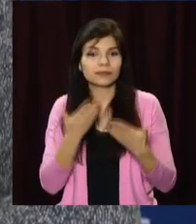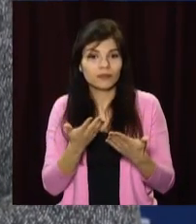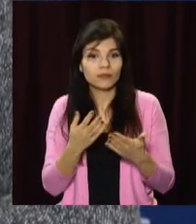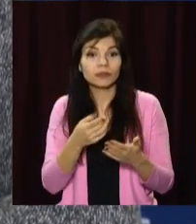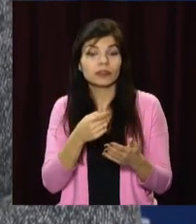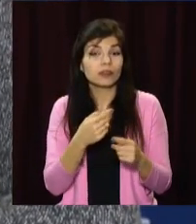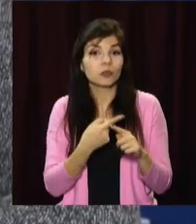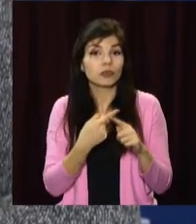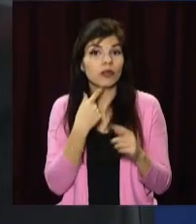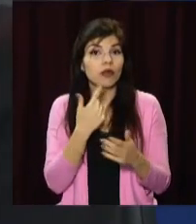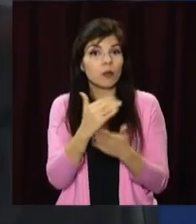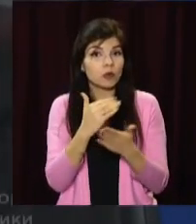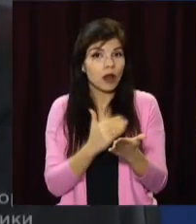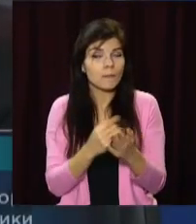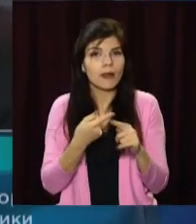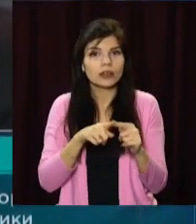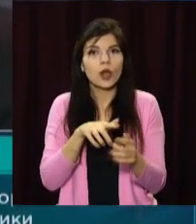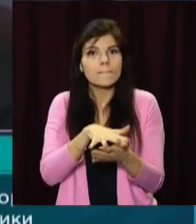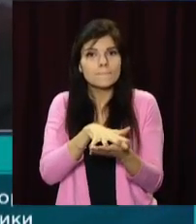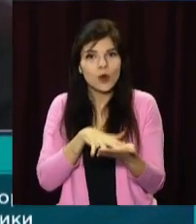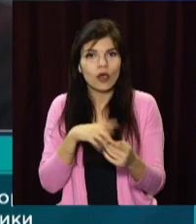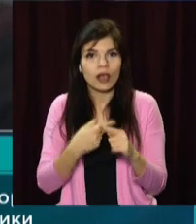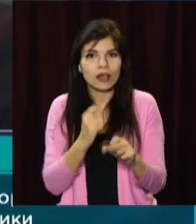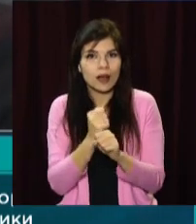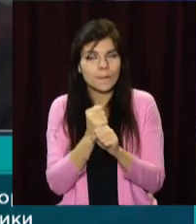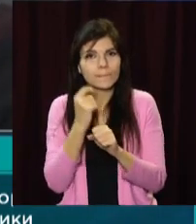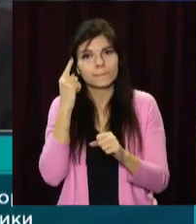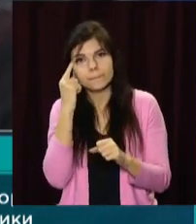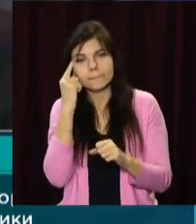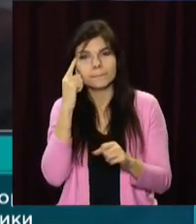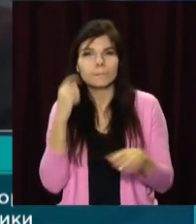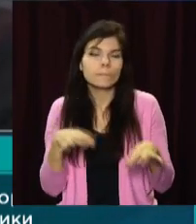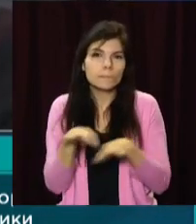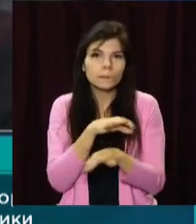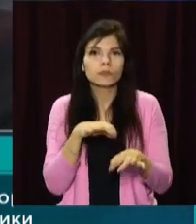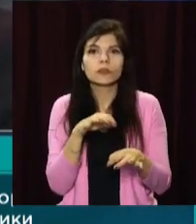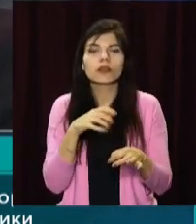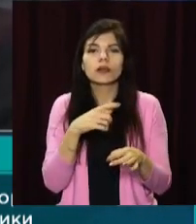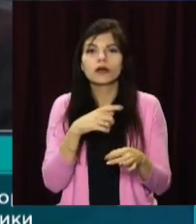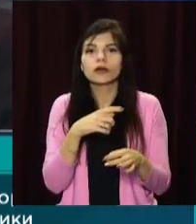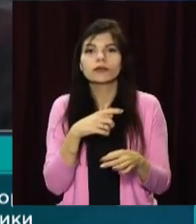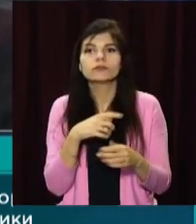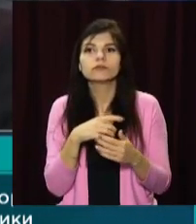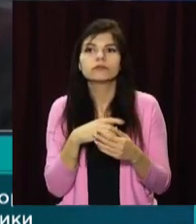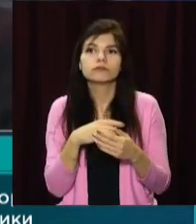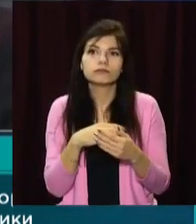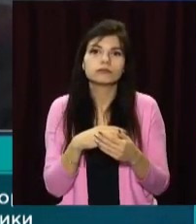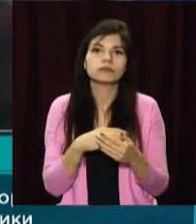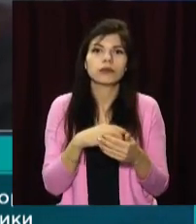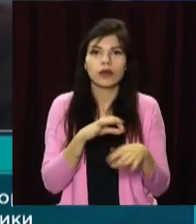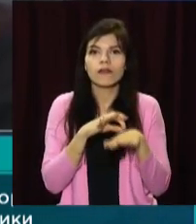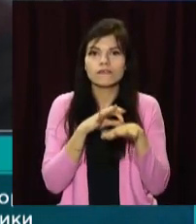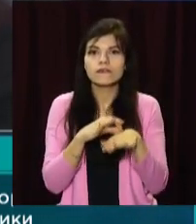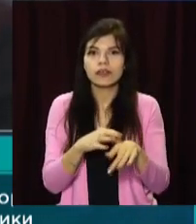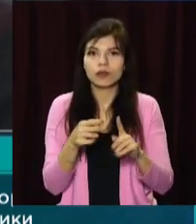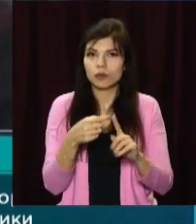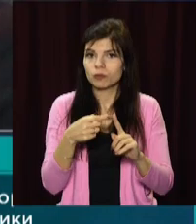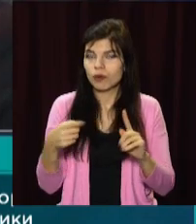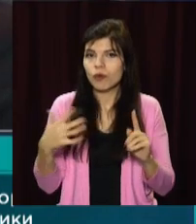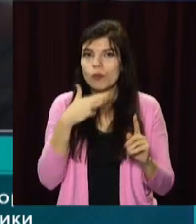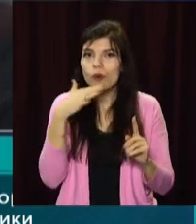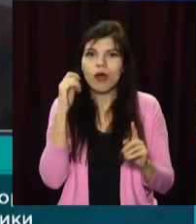живемо, від окружаючої середи. Не перша комплексна програма, тому що фактично це продовження цих робіт, які